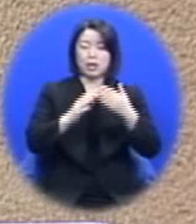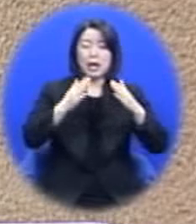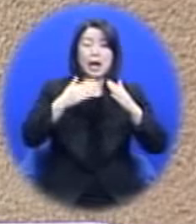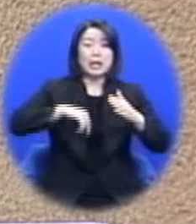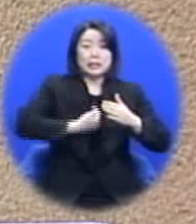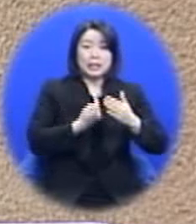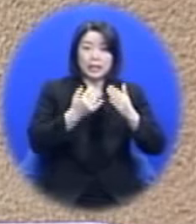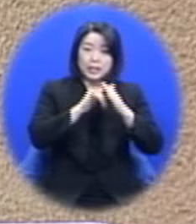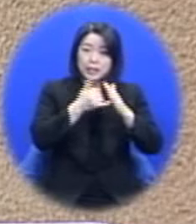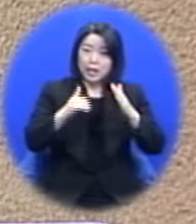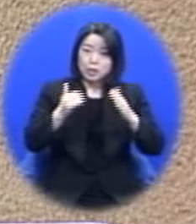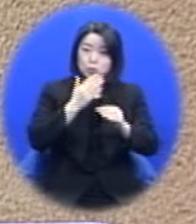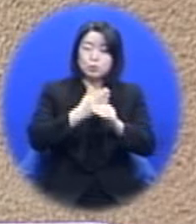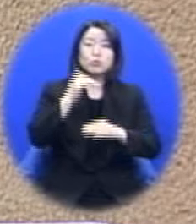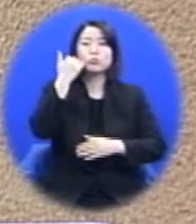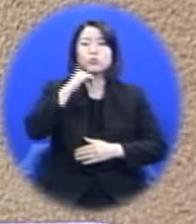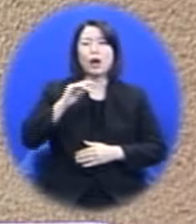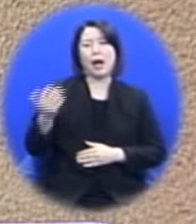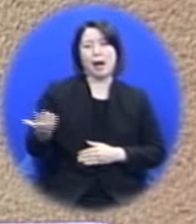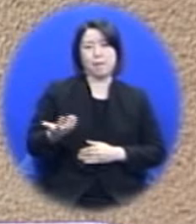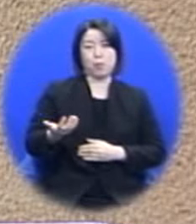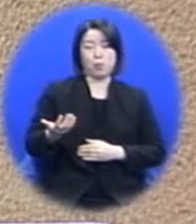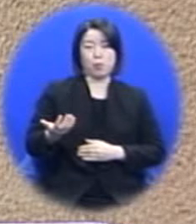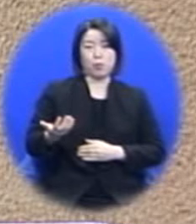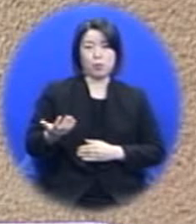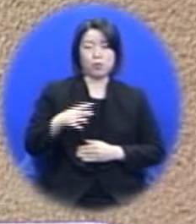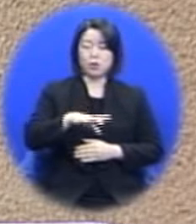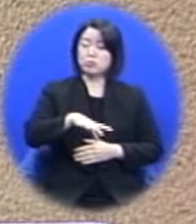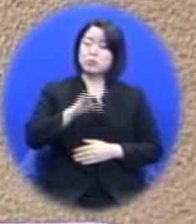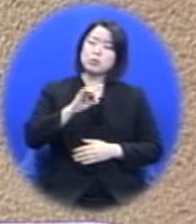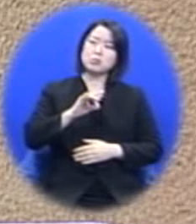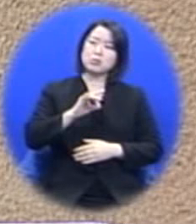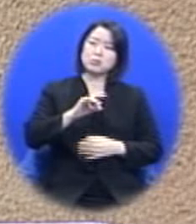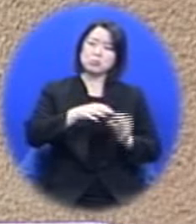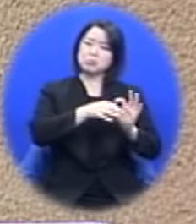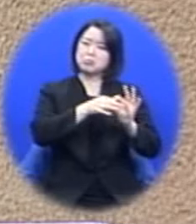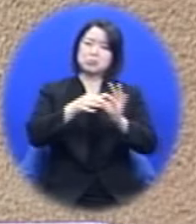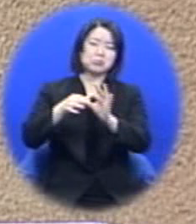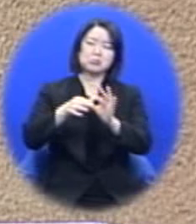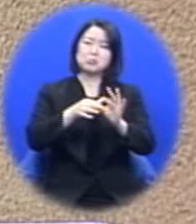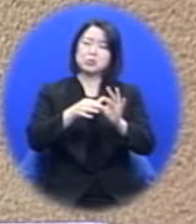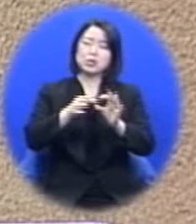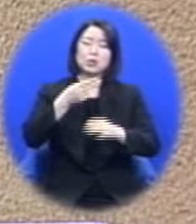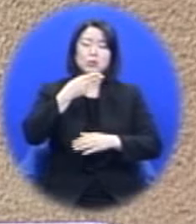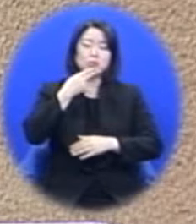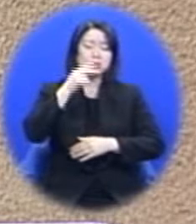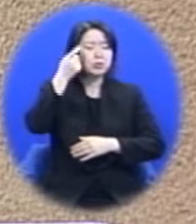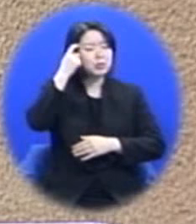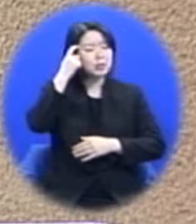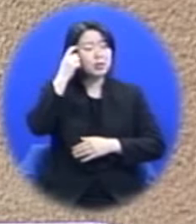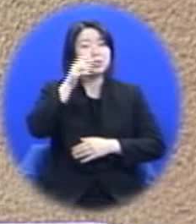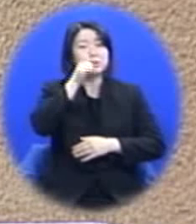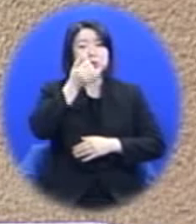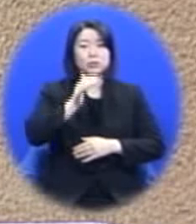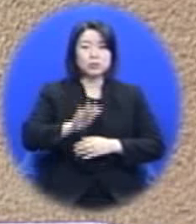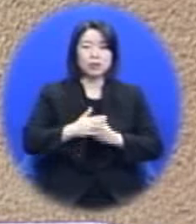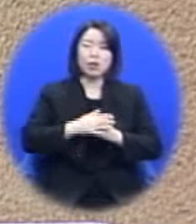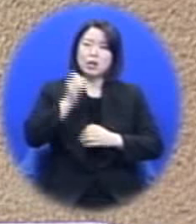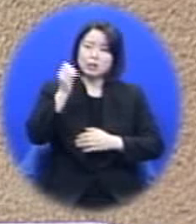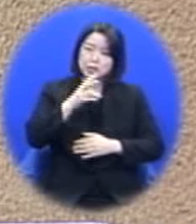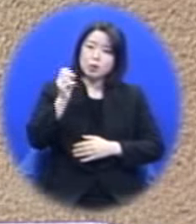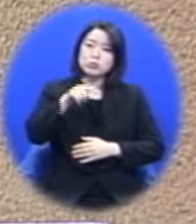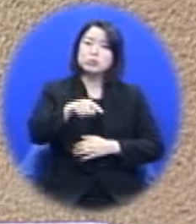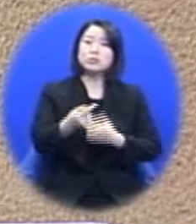중에 누가 꼭 아프다는 거죠. 처음에는 그렇게 연관시키고 싶지 않았는데 자꾸 그런